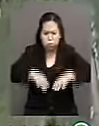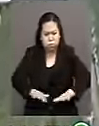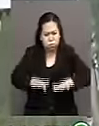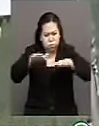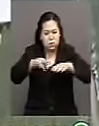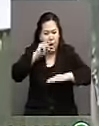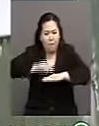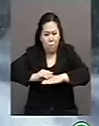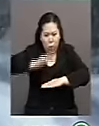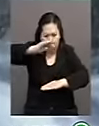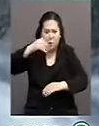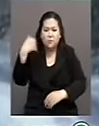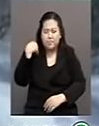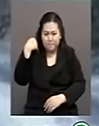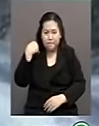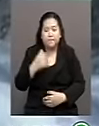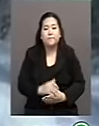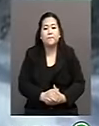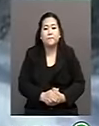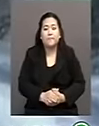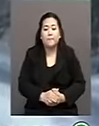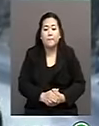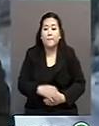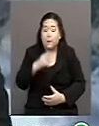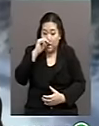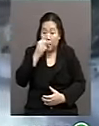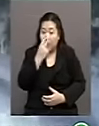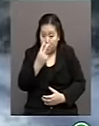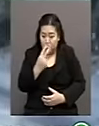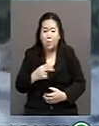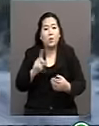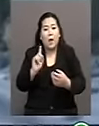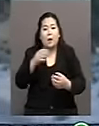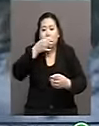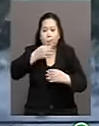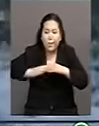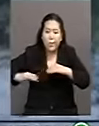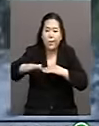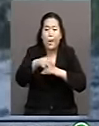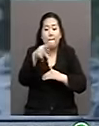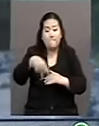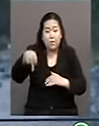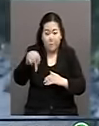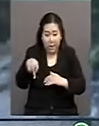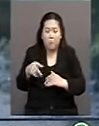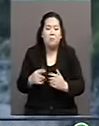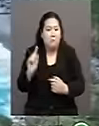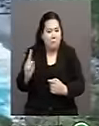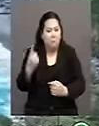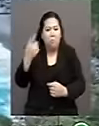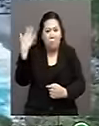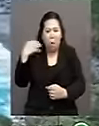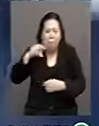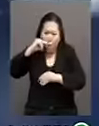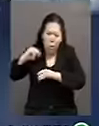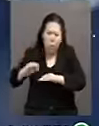หวังน้ำล้นตะหลิงอัเดต พายุลกท 19 ในบิเวของมสมต Pacificับานล่าสุดนั้มีที่ทางการเคื่อนตัวจากที่ก่อนหนานี้